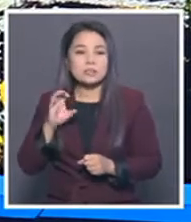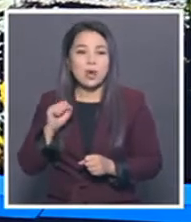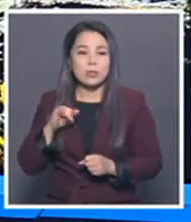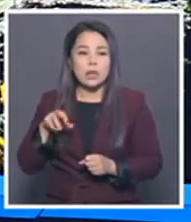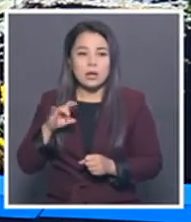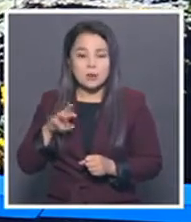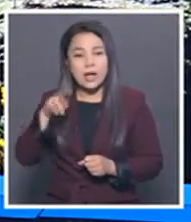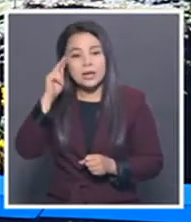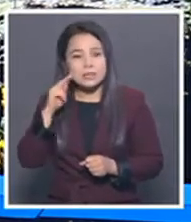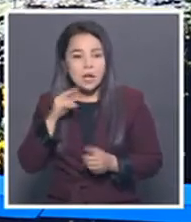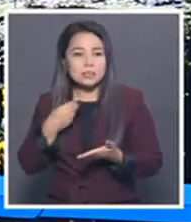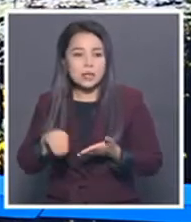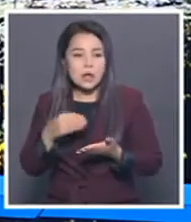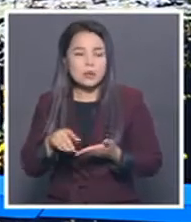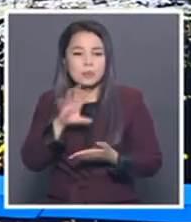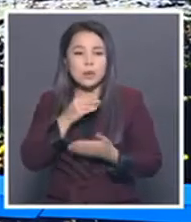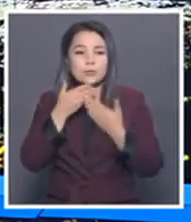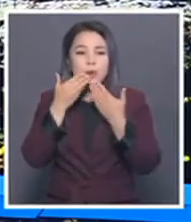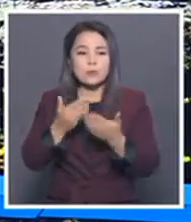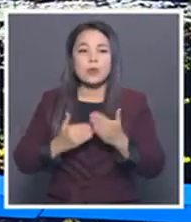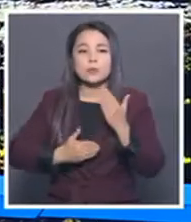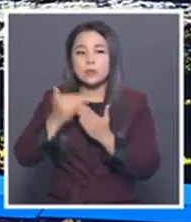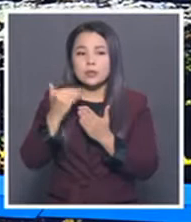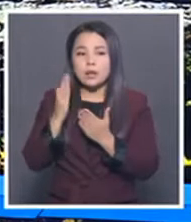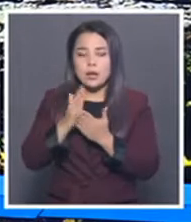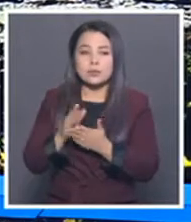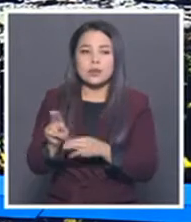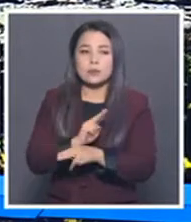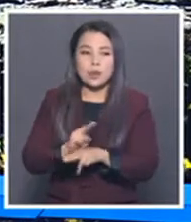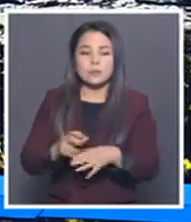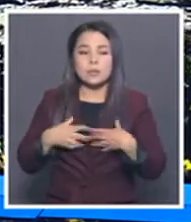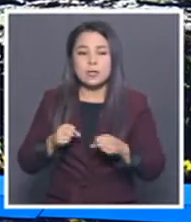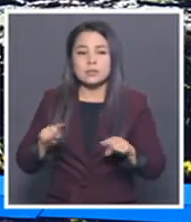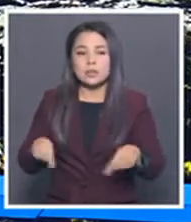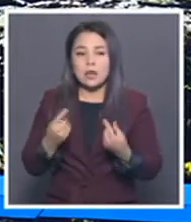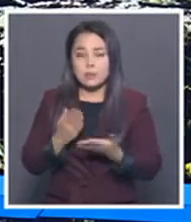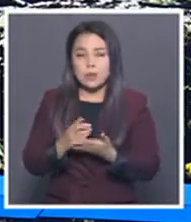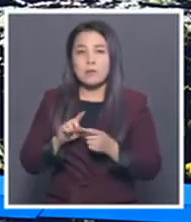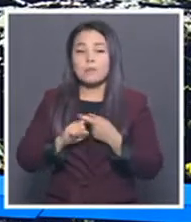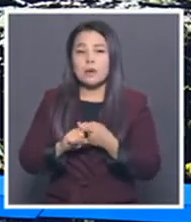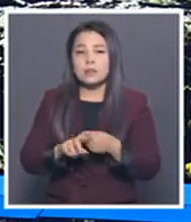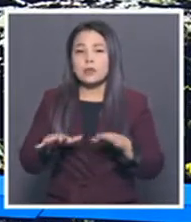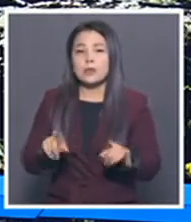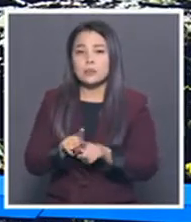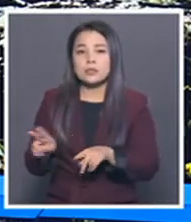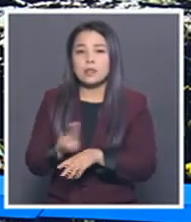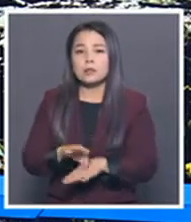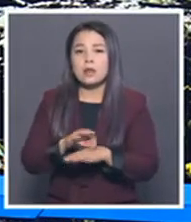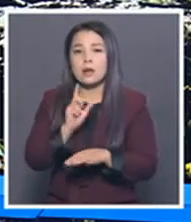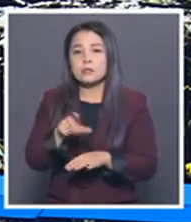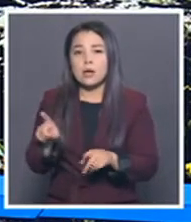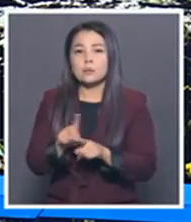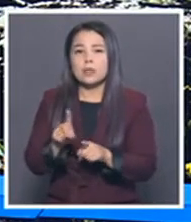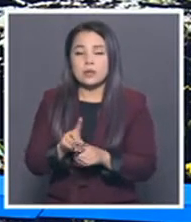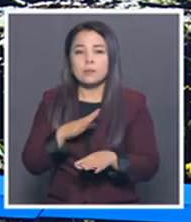қалап алатындар бар. Себебі сапасы өте жоғары, емдік қасиеті мол. Кәсіпкер пандемия кезінде жергілікті ауруханада ем алып жатқан науқастарды